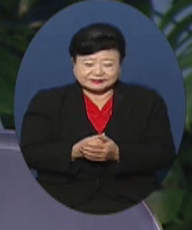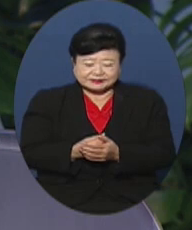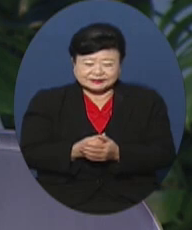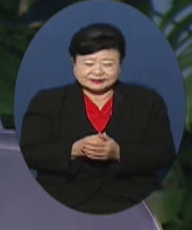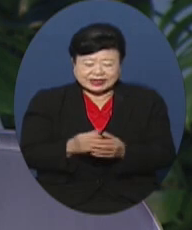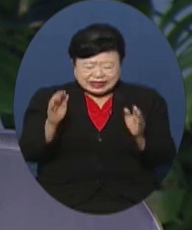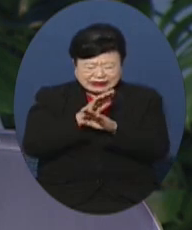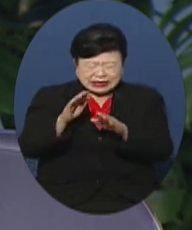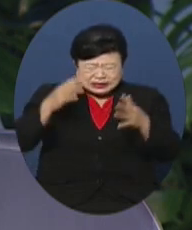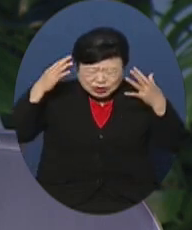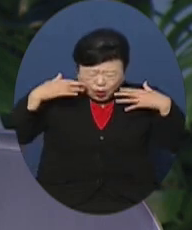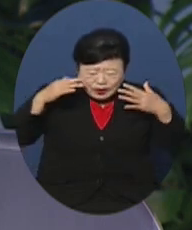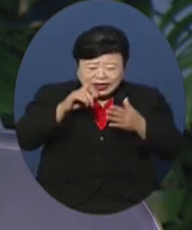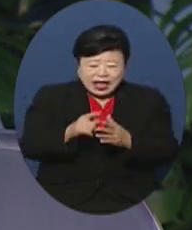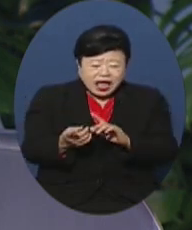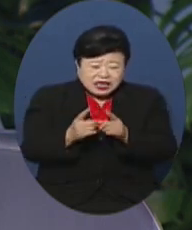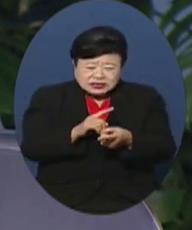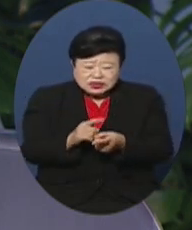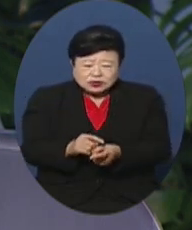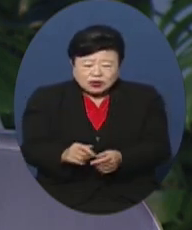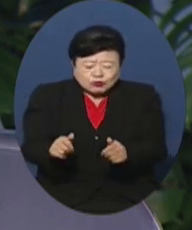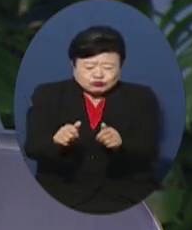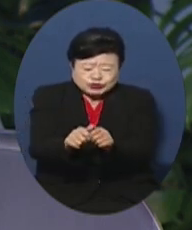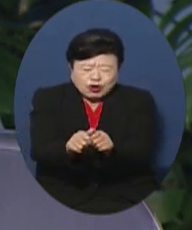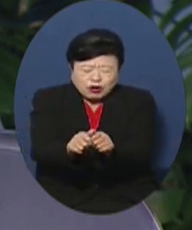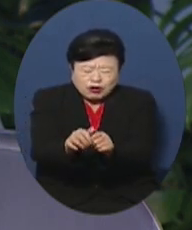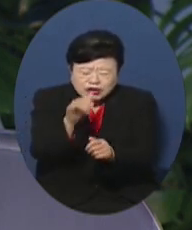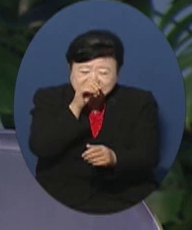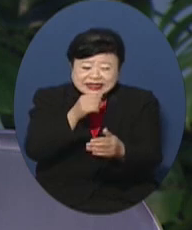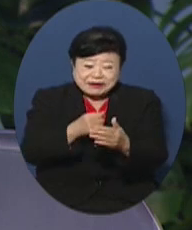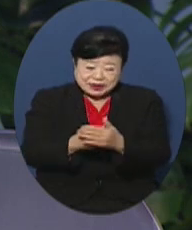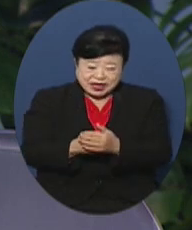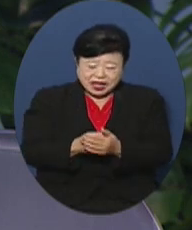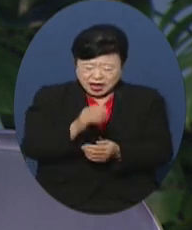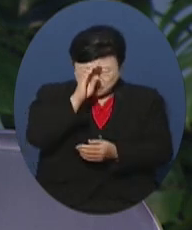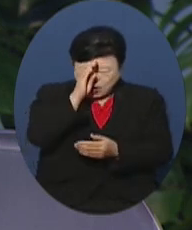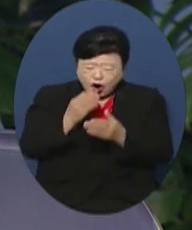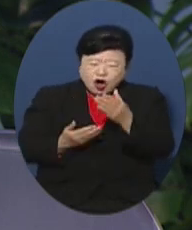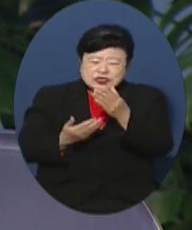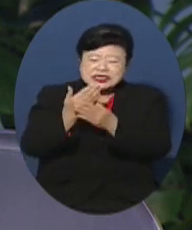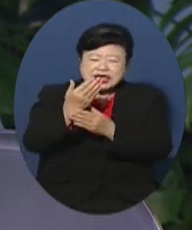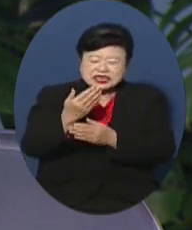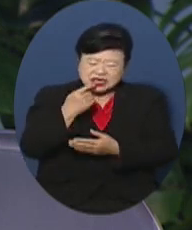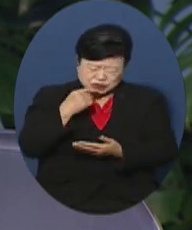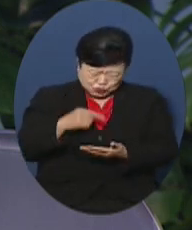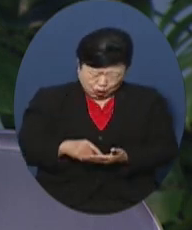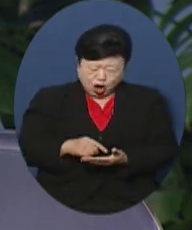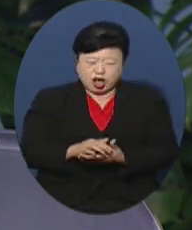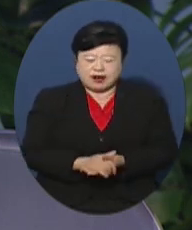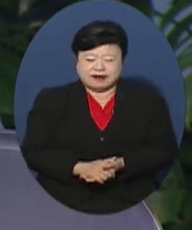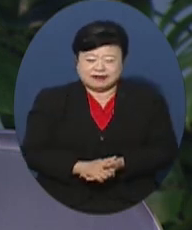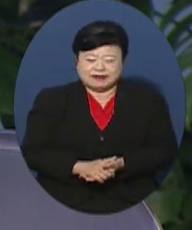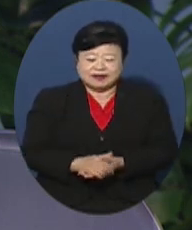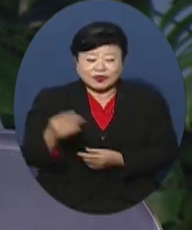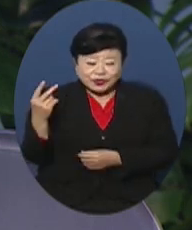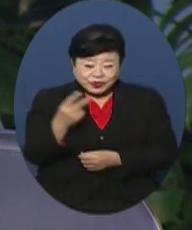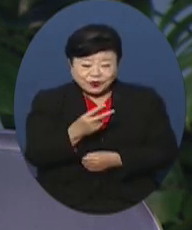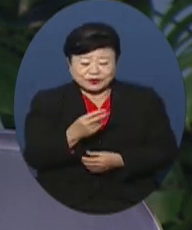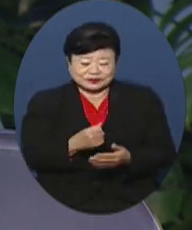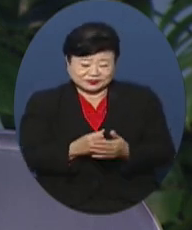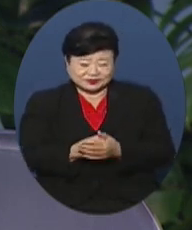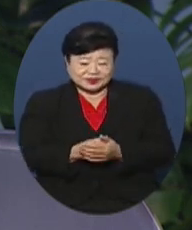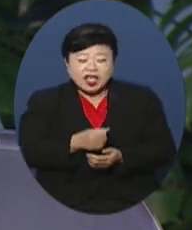날씨가 더울 때도 서로 붙들고 있기 때문에 병에 걸리기 쉽습니다.